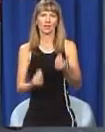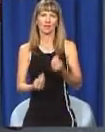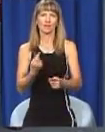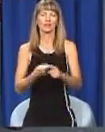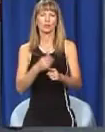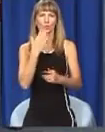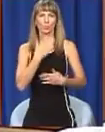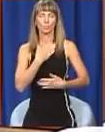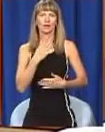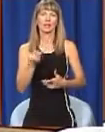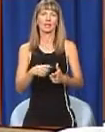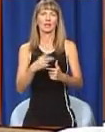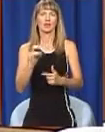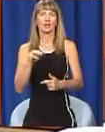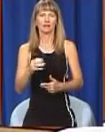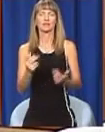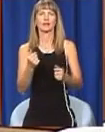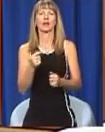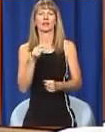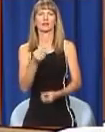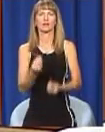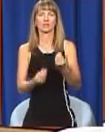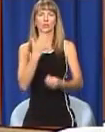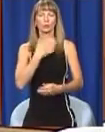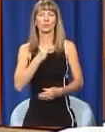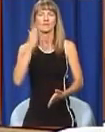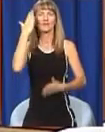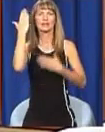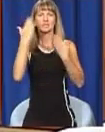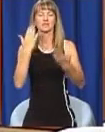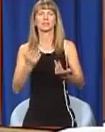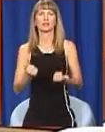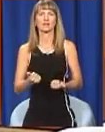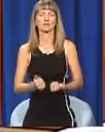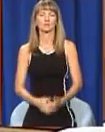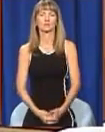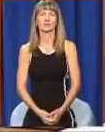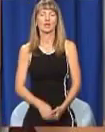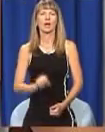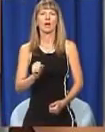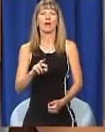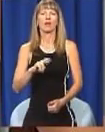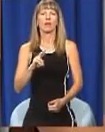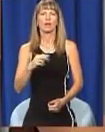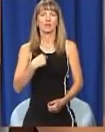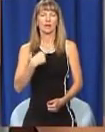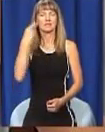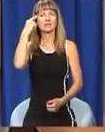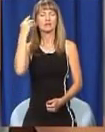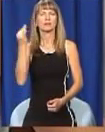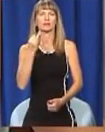ні? Ця собачка грайлива. І весела, мабуть. Так. А я знаю цікавинку